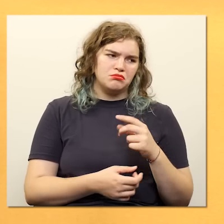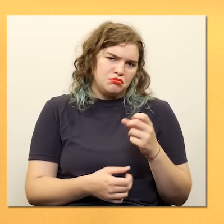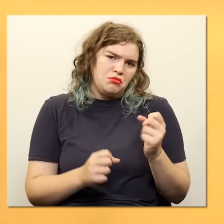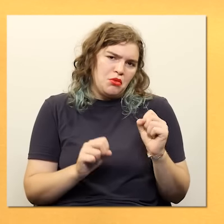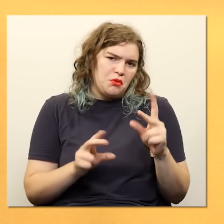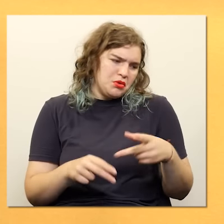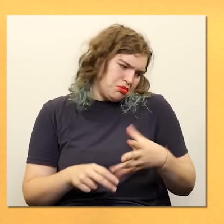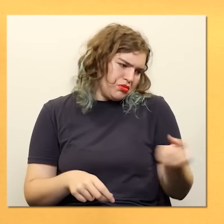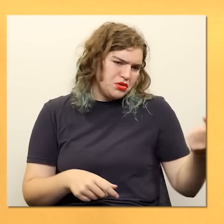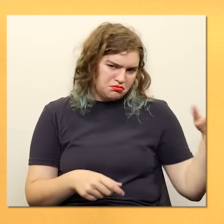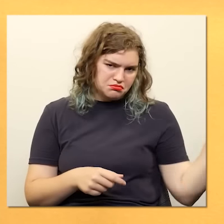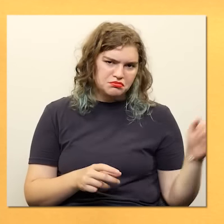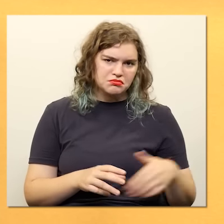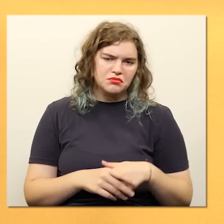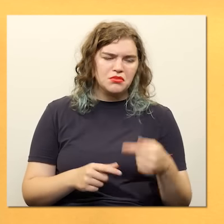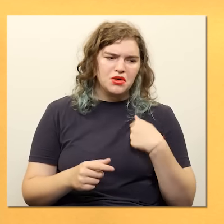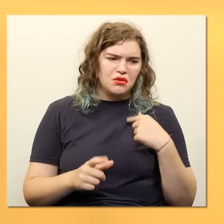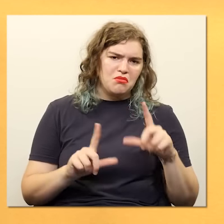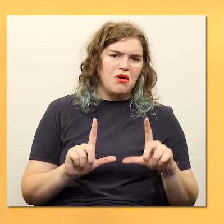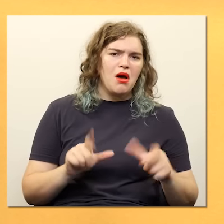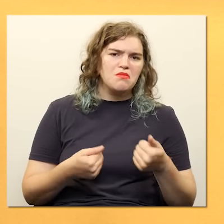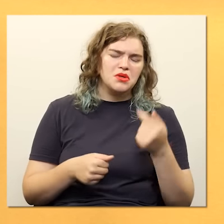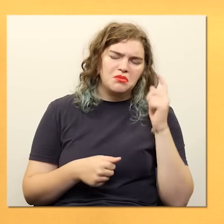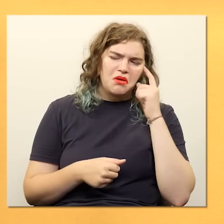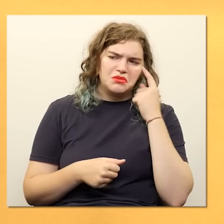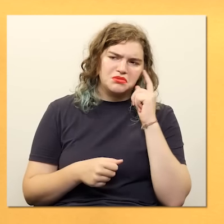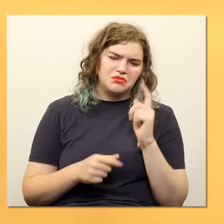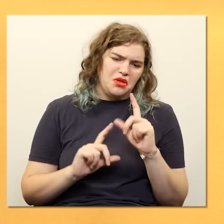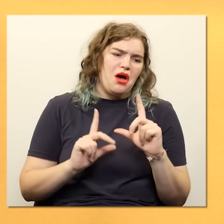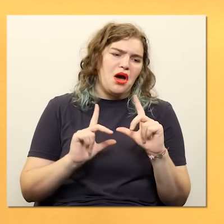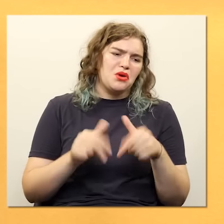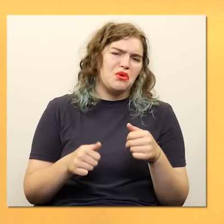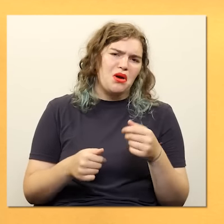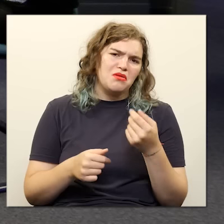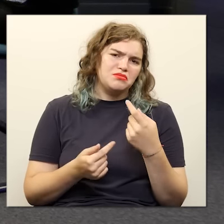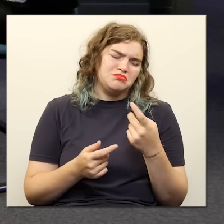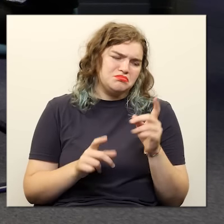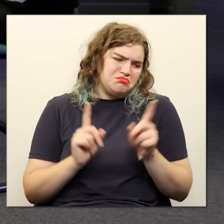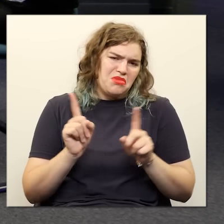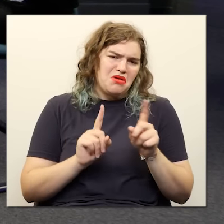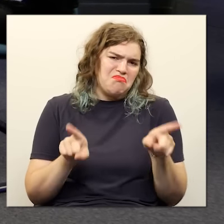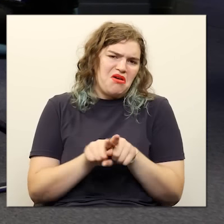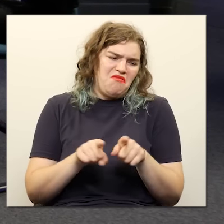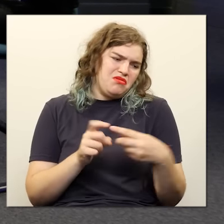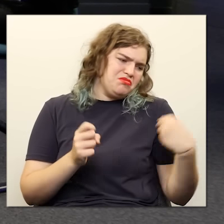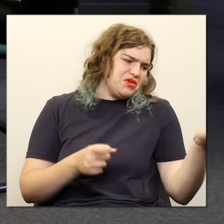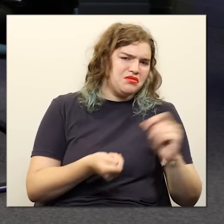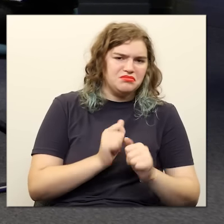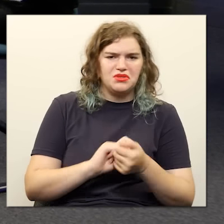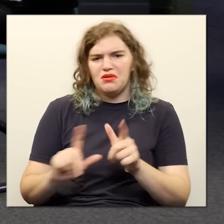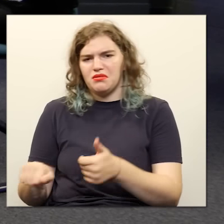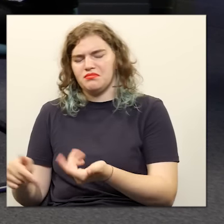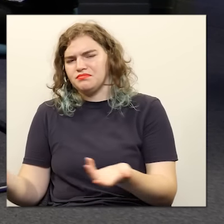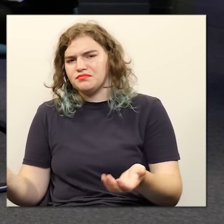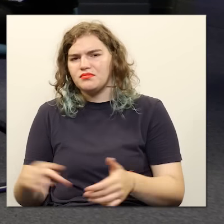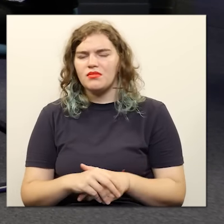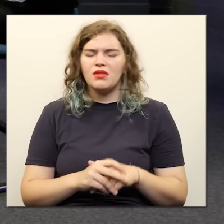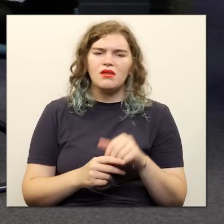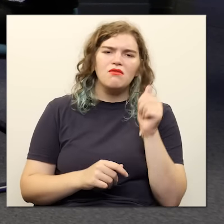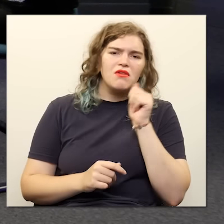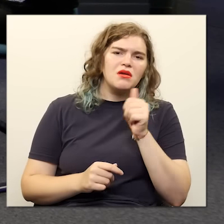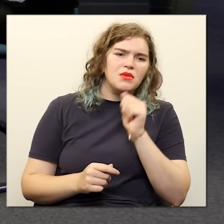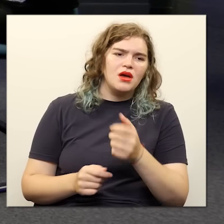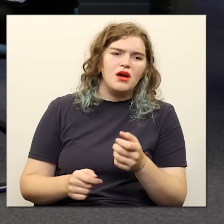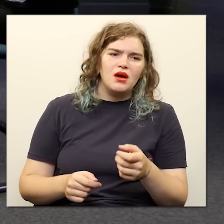De am zis, da, ia-le. Și așa le arunc. M-am gândit în inima mea. Și așa le arunc. Și o sta